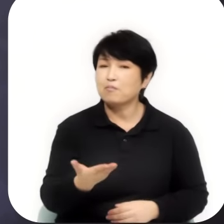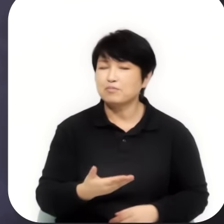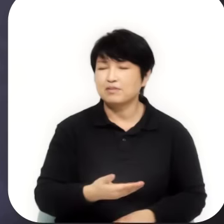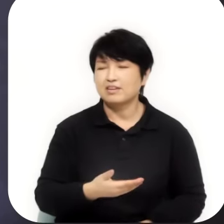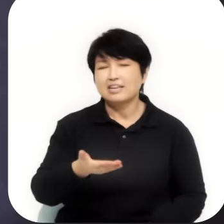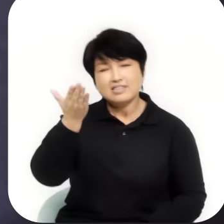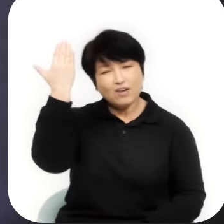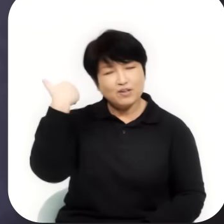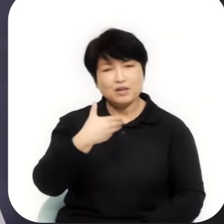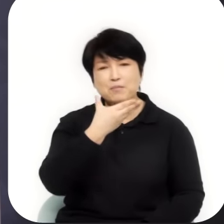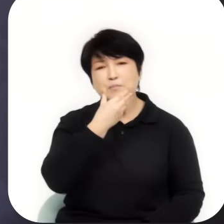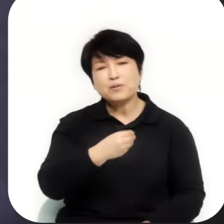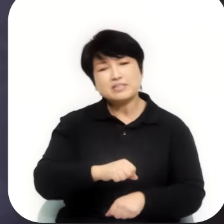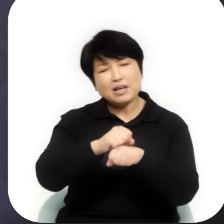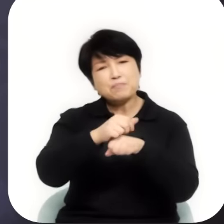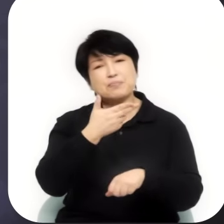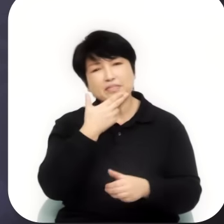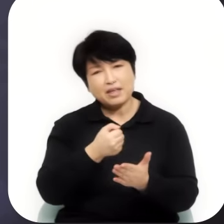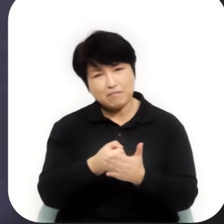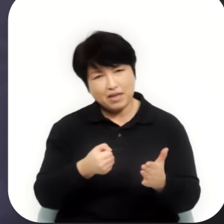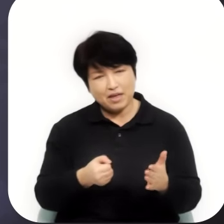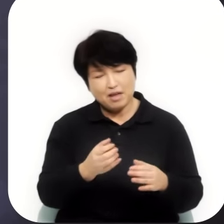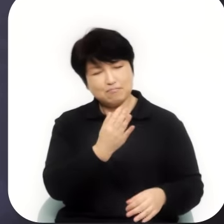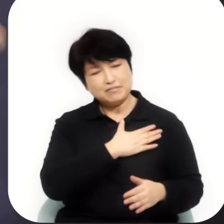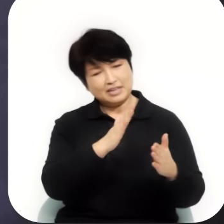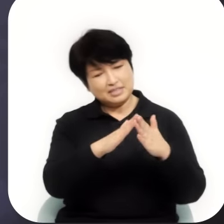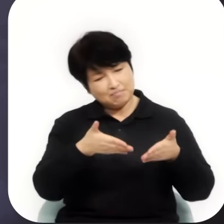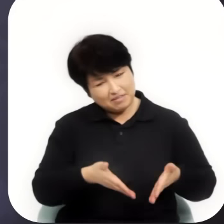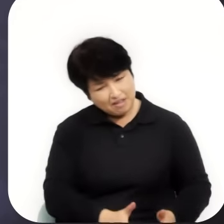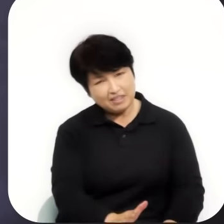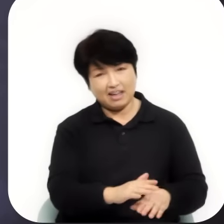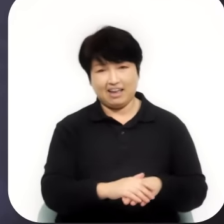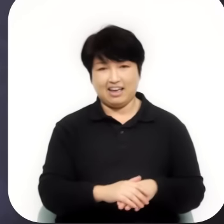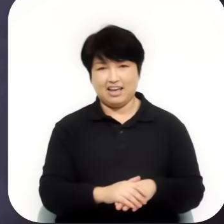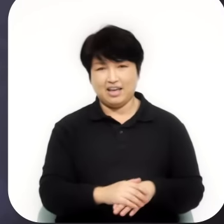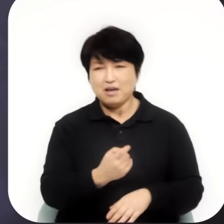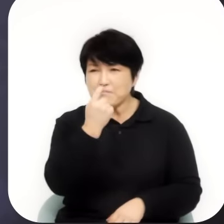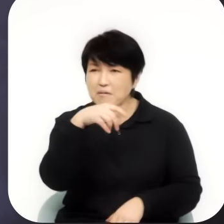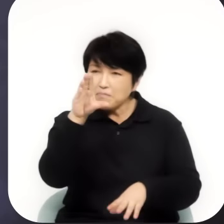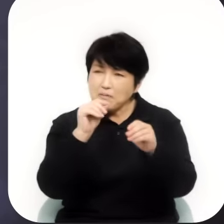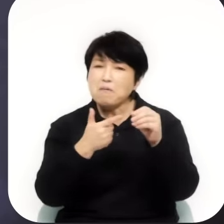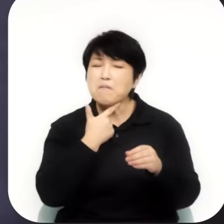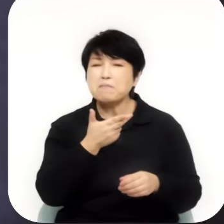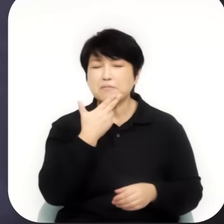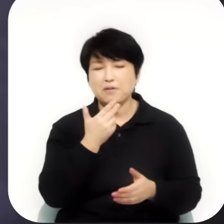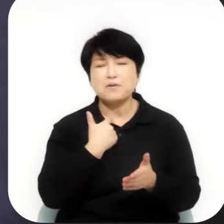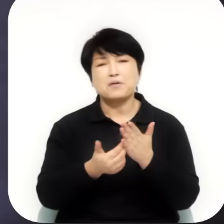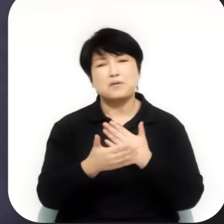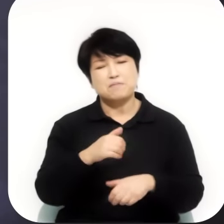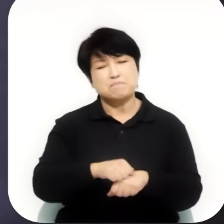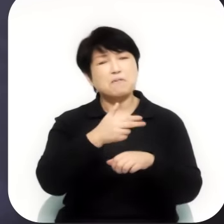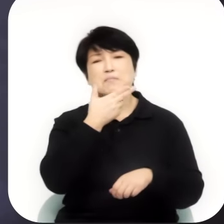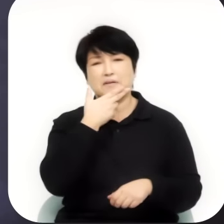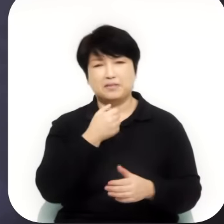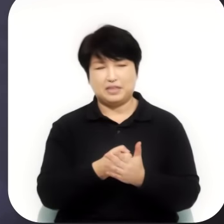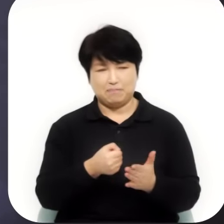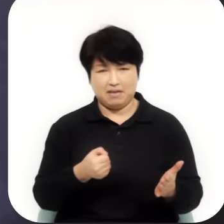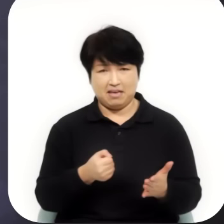그런데 여러분들은 전생에 복을 못 짓고 부잣집에 태어나가 조기 교육도 못 받고 그래서 경험이 없어가 어디